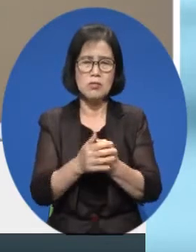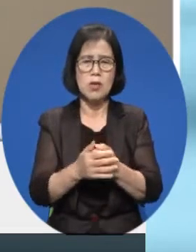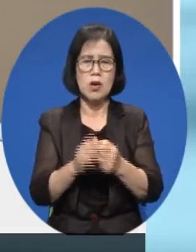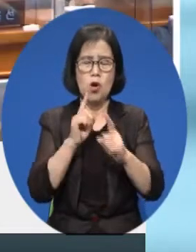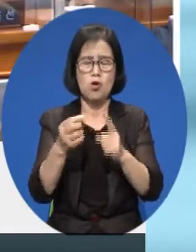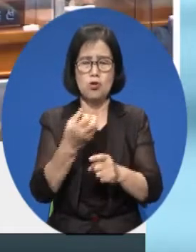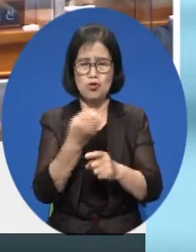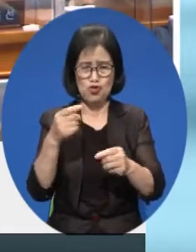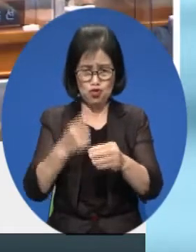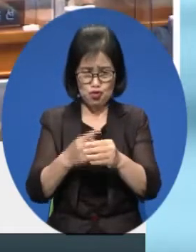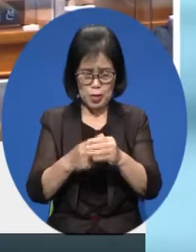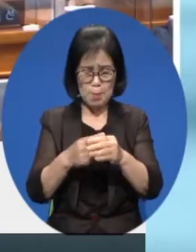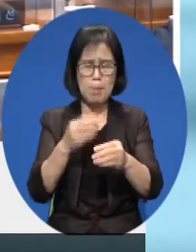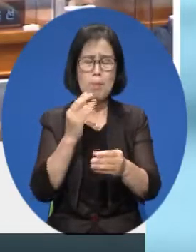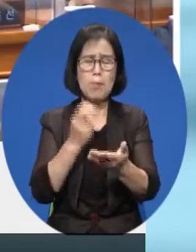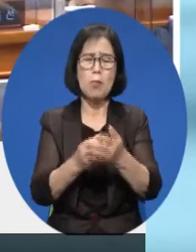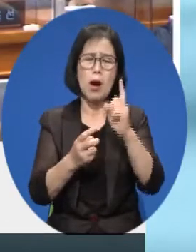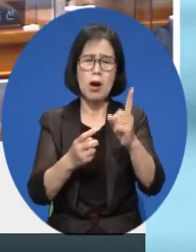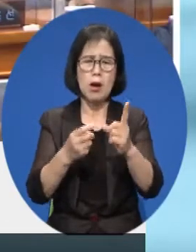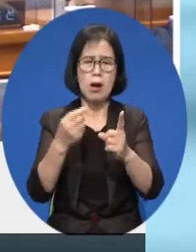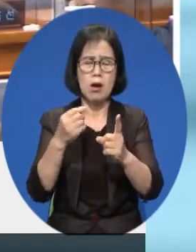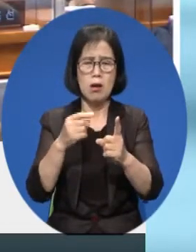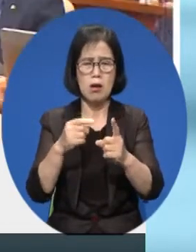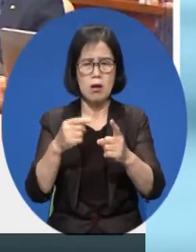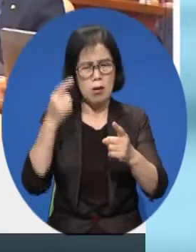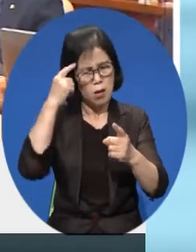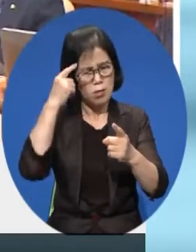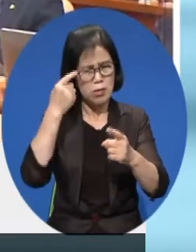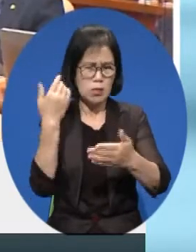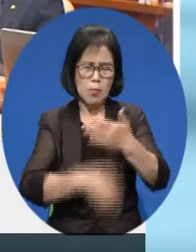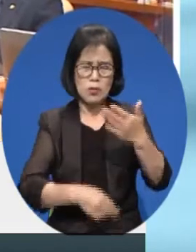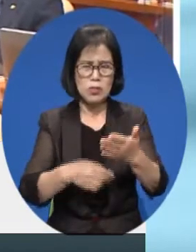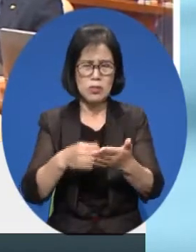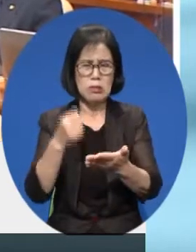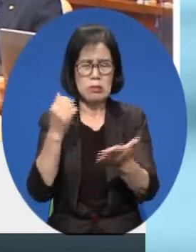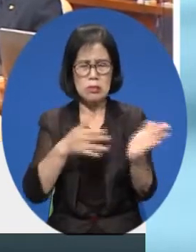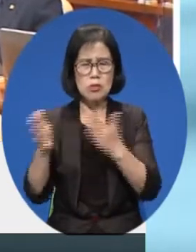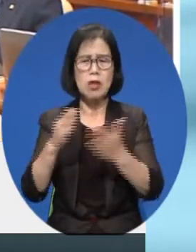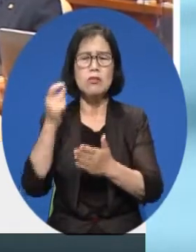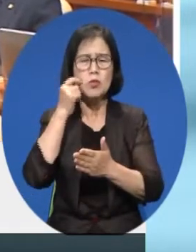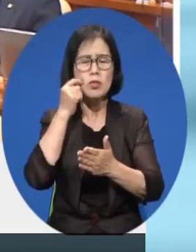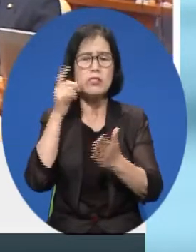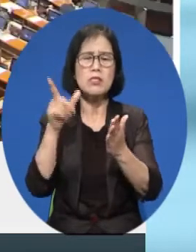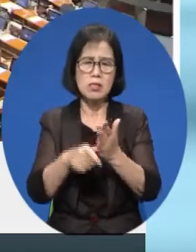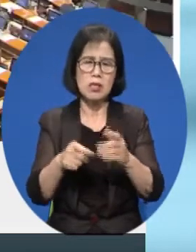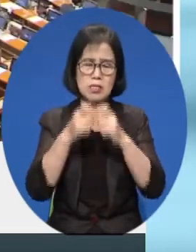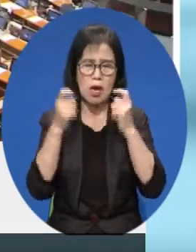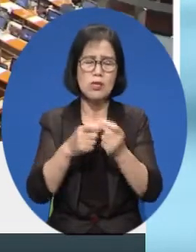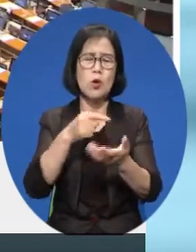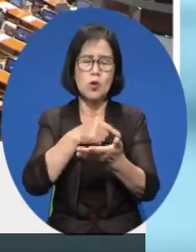대립해서 나머지 네. 법안들을 처리하지 못했을 때 끼치는 손해, 사회적 갈등 비용이 훨씬 더 클 수 있다. 이런 점들까지